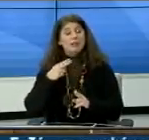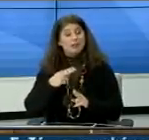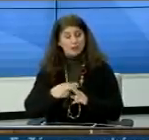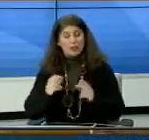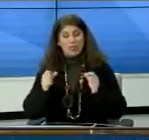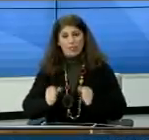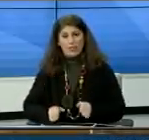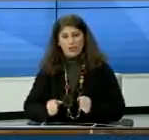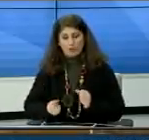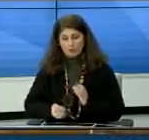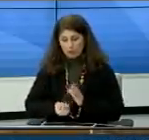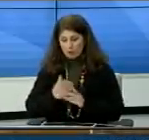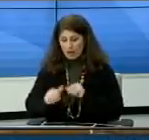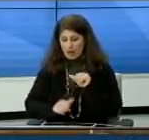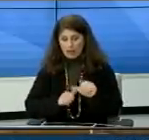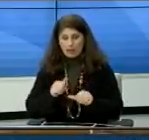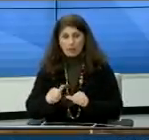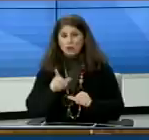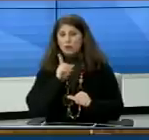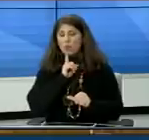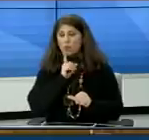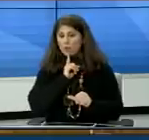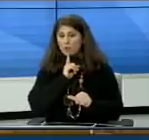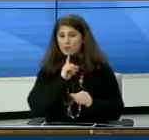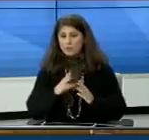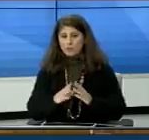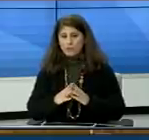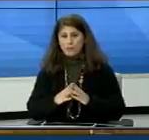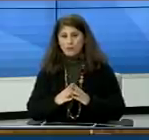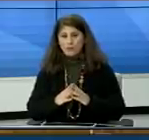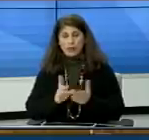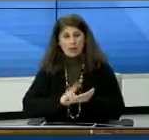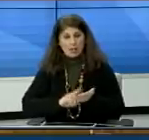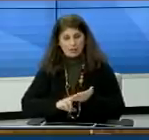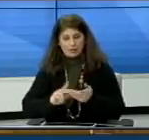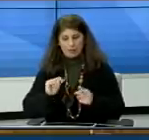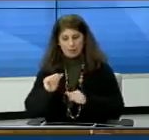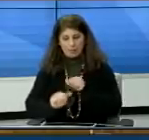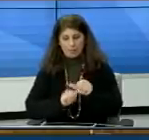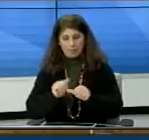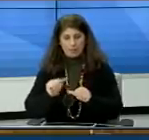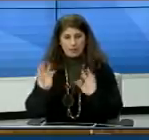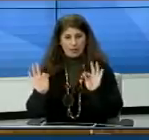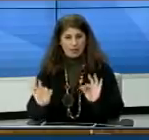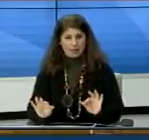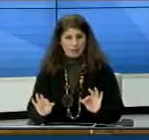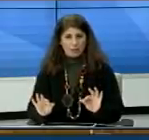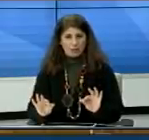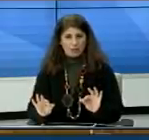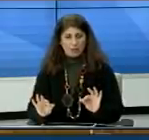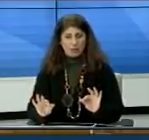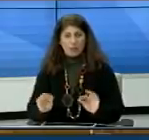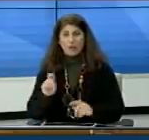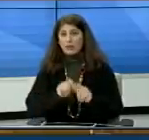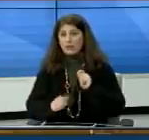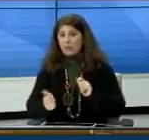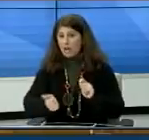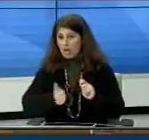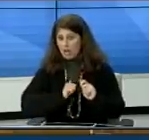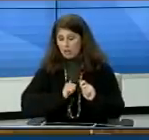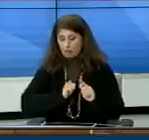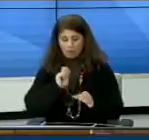σημαντικές θεσμικές τομές, όπως η ασφαλιστική μεταρρύθμιση. Με τη δημιουργία του ατομικού